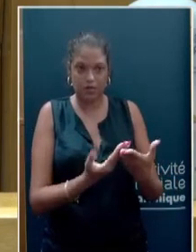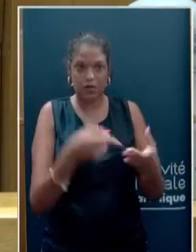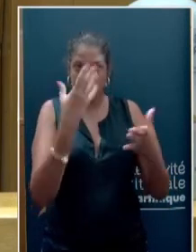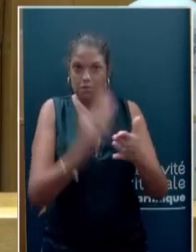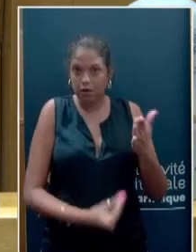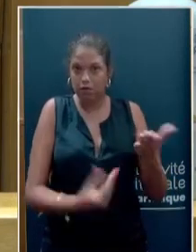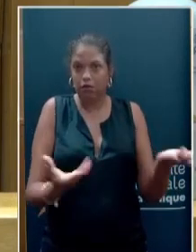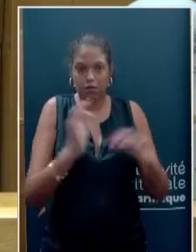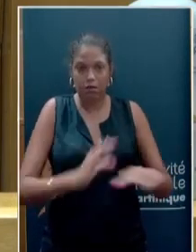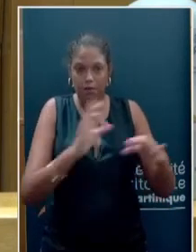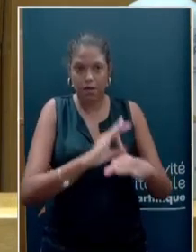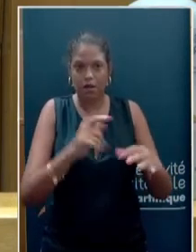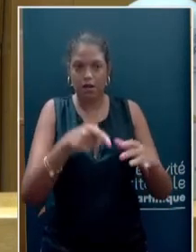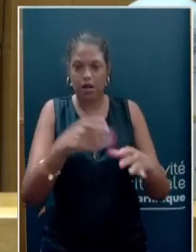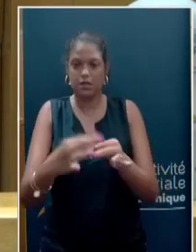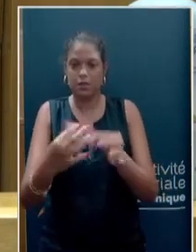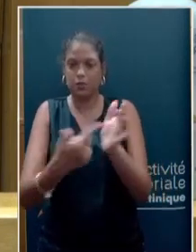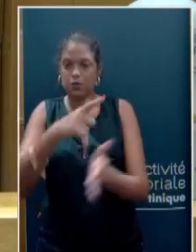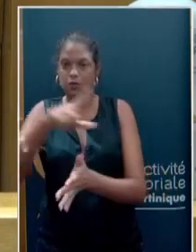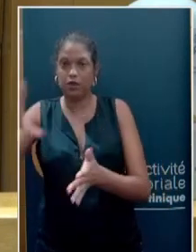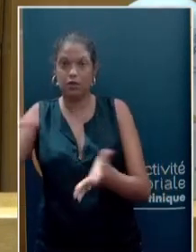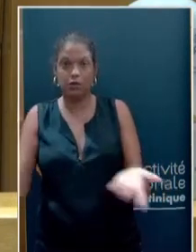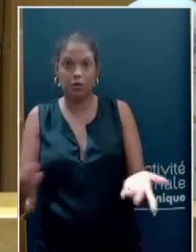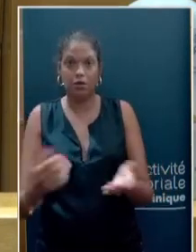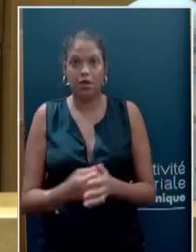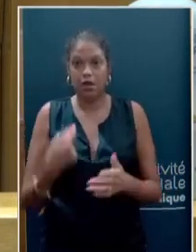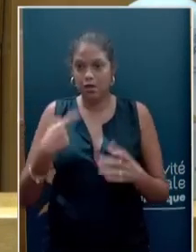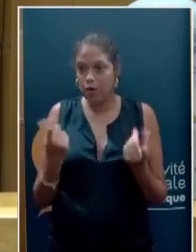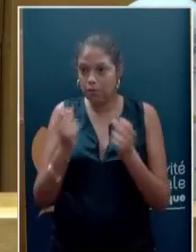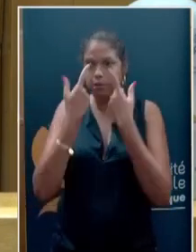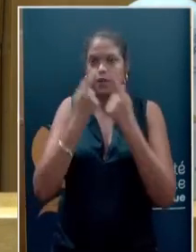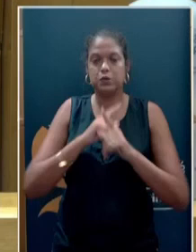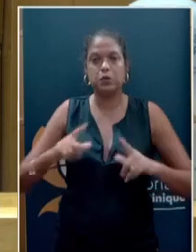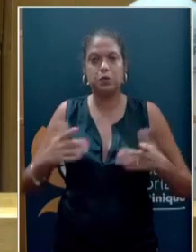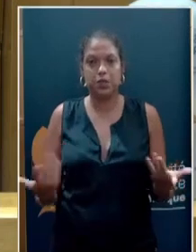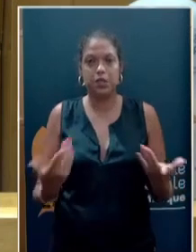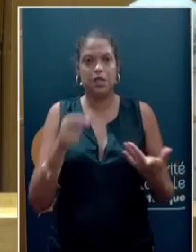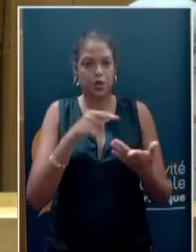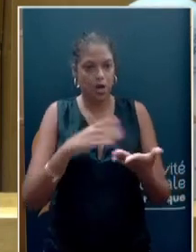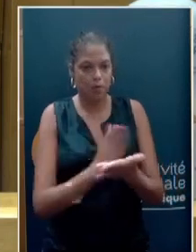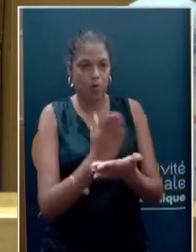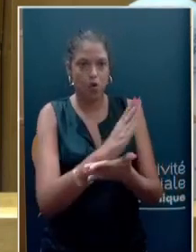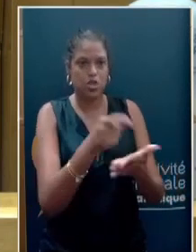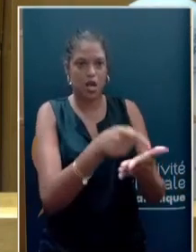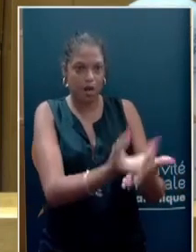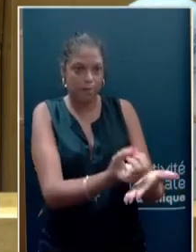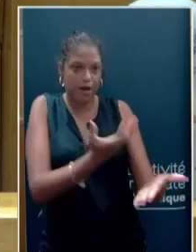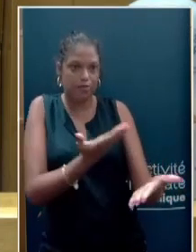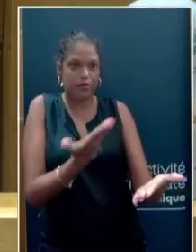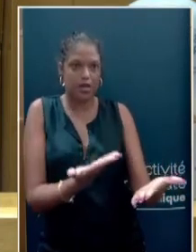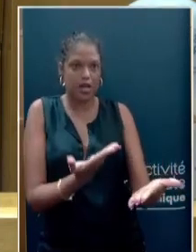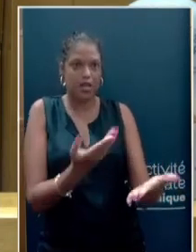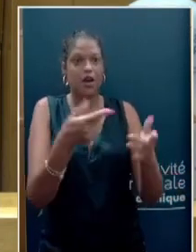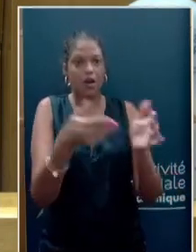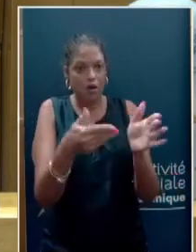2022. Et ce n'est pas étonnant que je vois que dans le projet que vous faites, vous prévoyez de diminuer